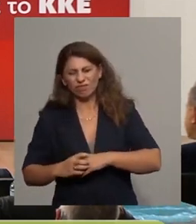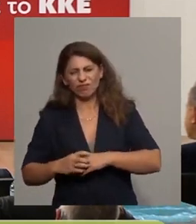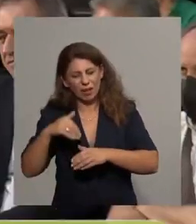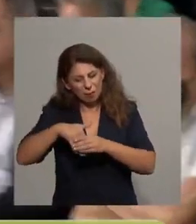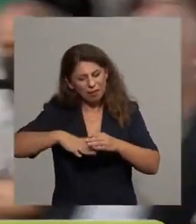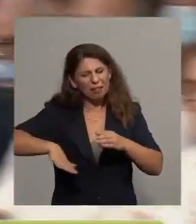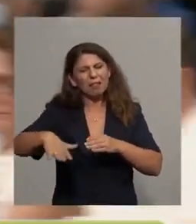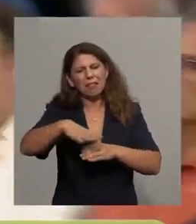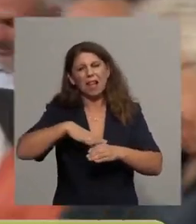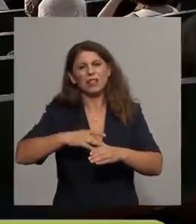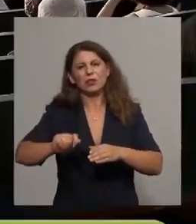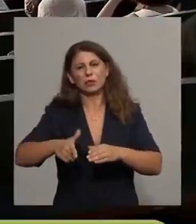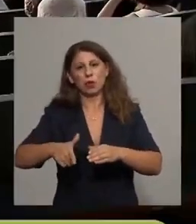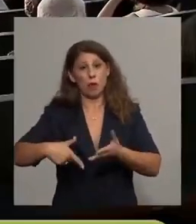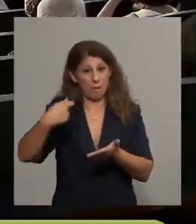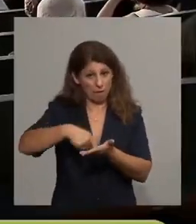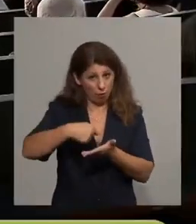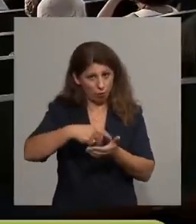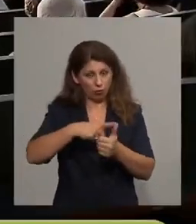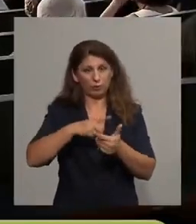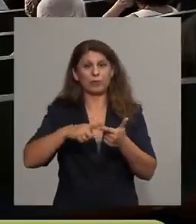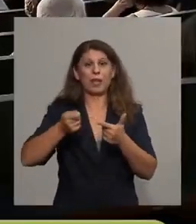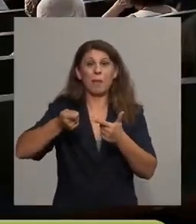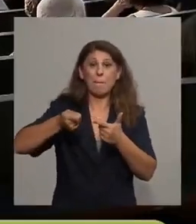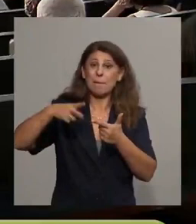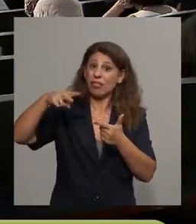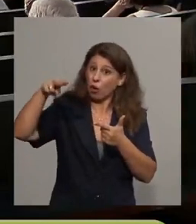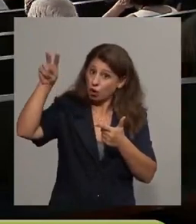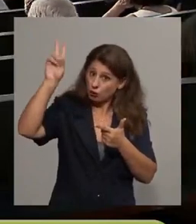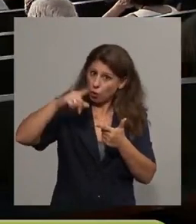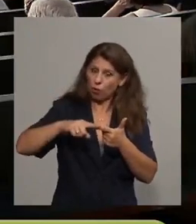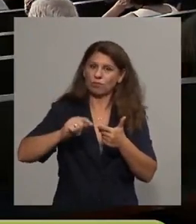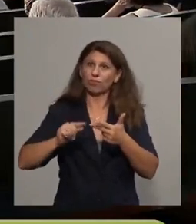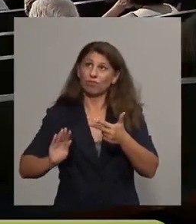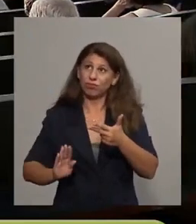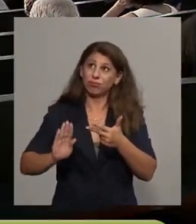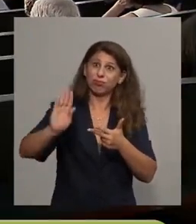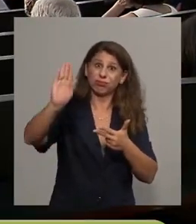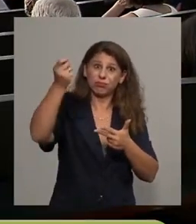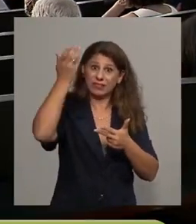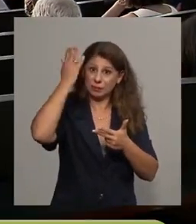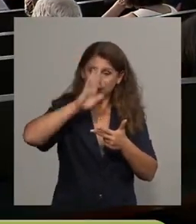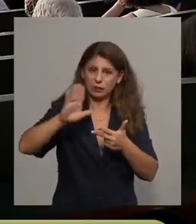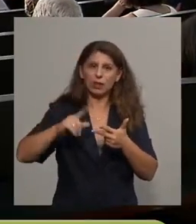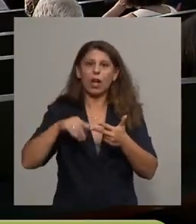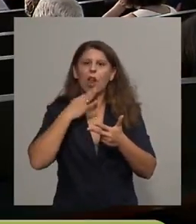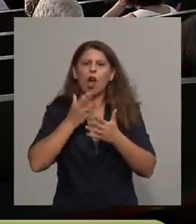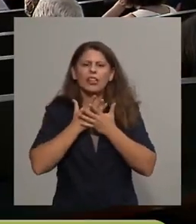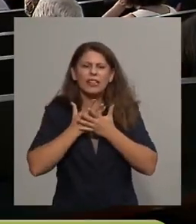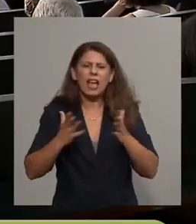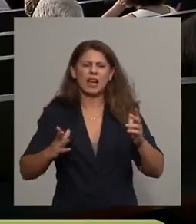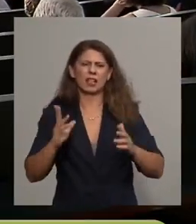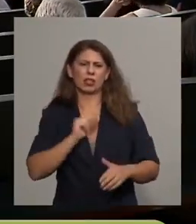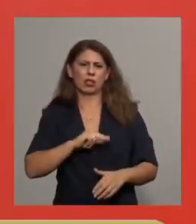λαϊκά στρώματα. Με φόρους, με πληθωρισμό, με εκτείναξη τιμών λόγω των τεράστιων